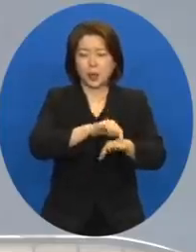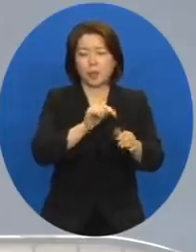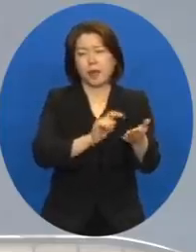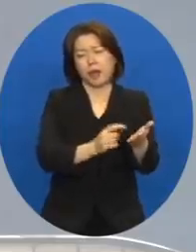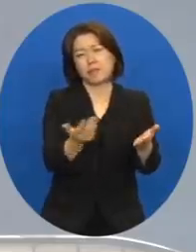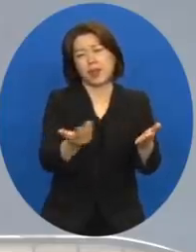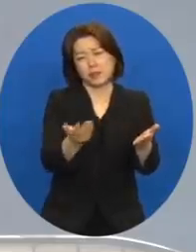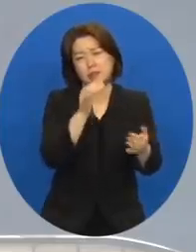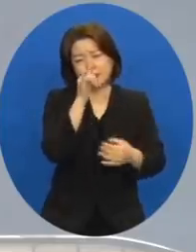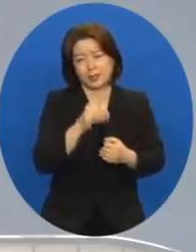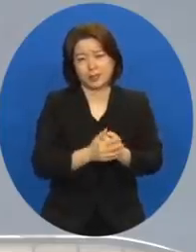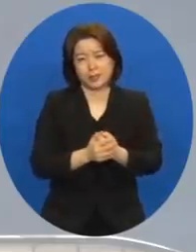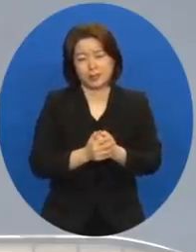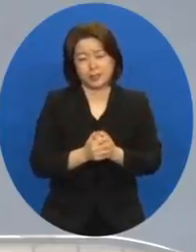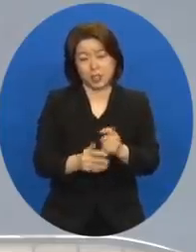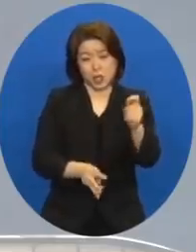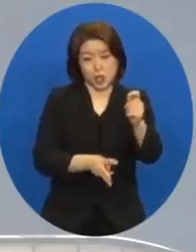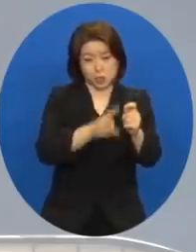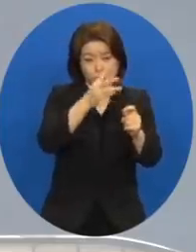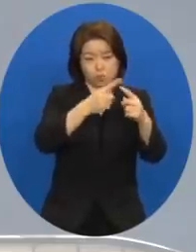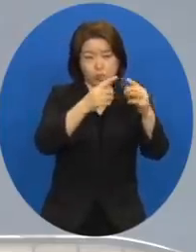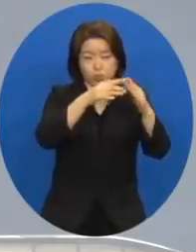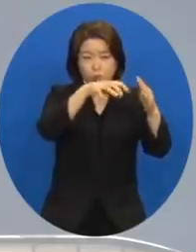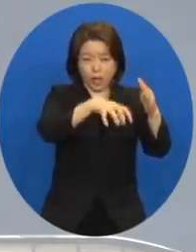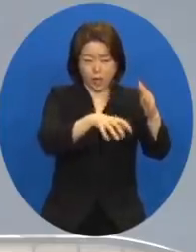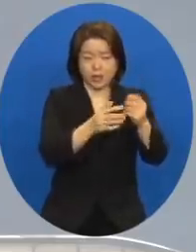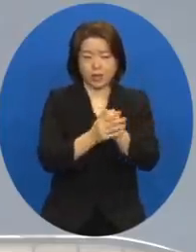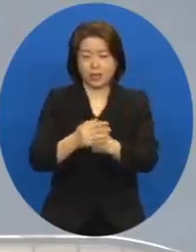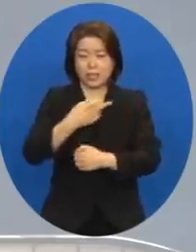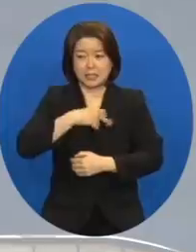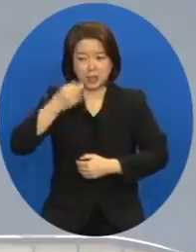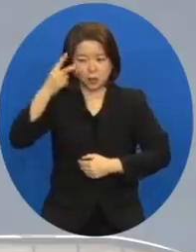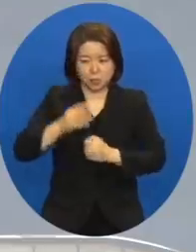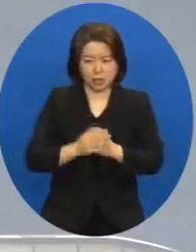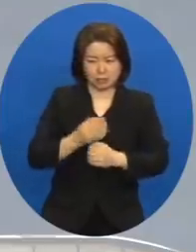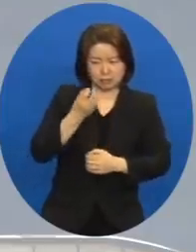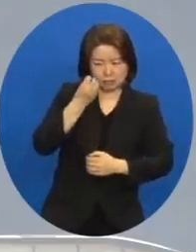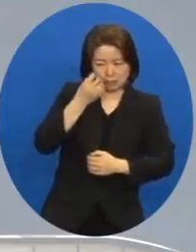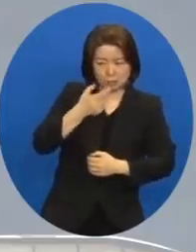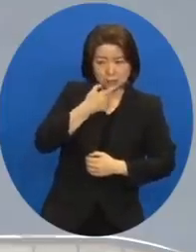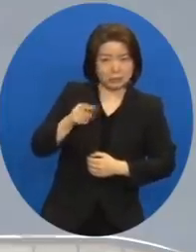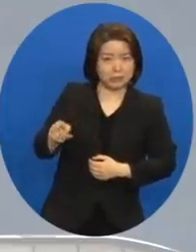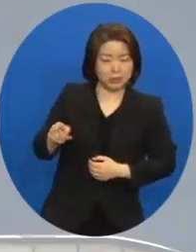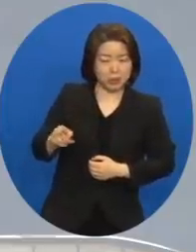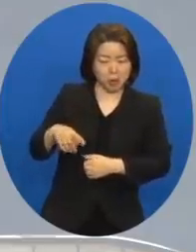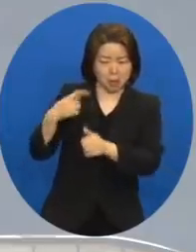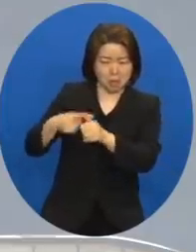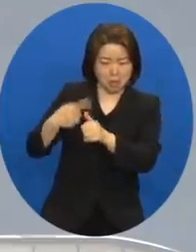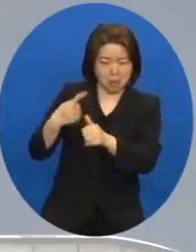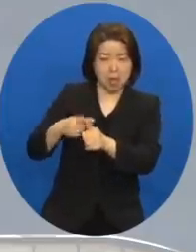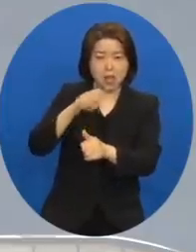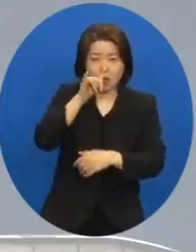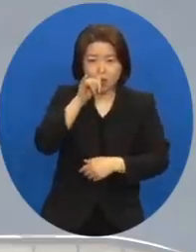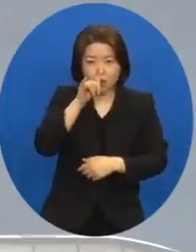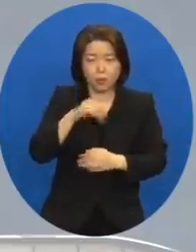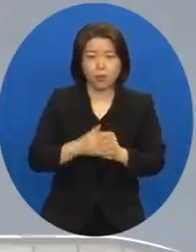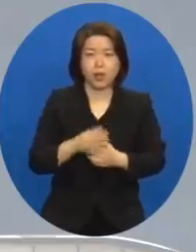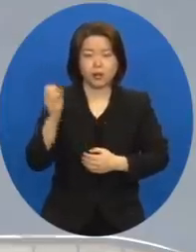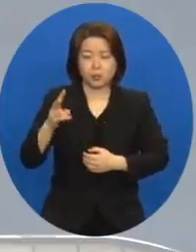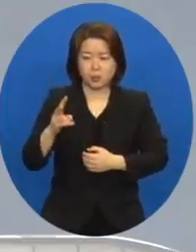거에요 고린도교회 안에는 사도 바울을 이상하게 싫어하고 비난하고 또